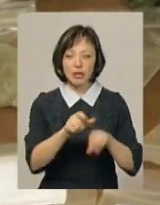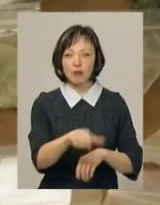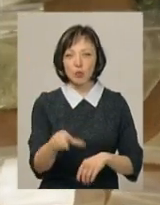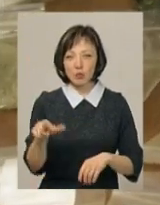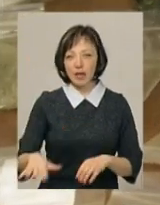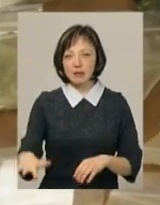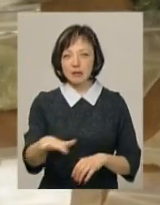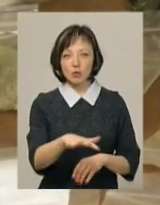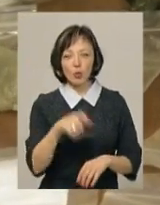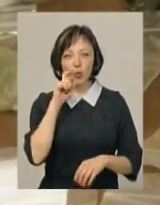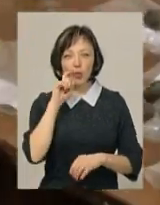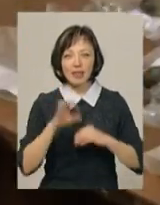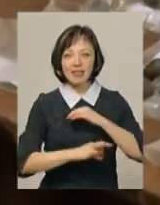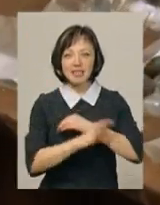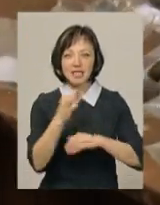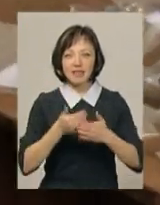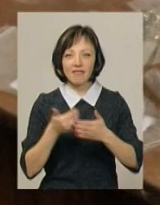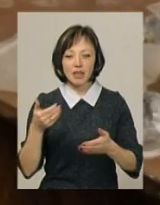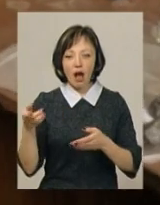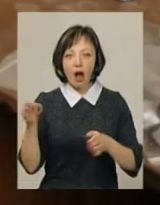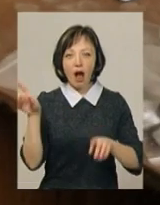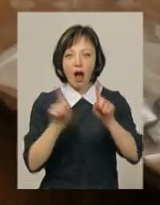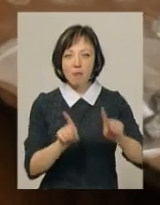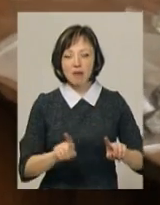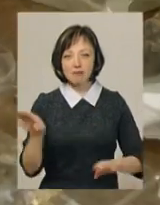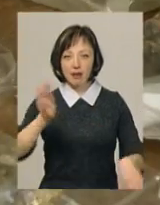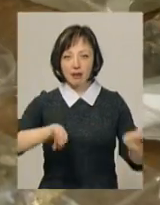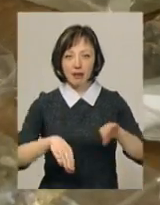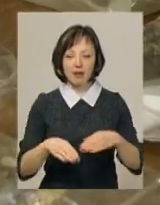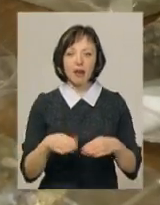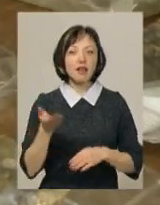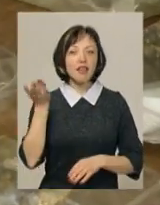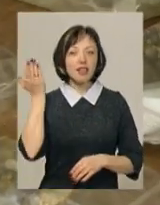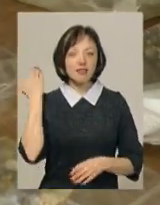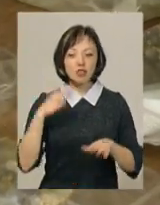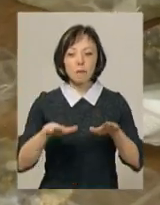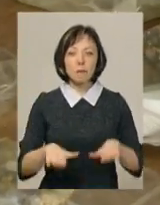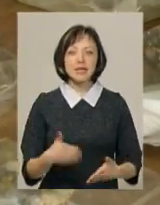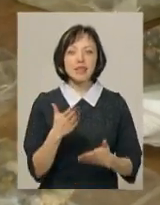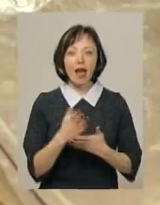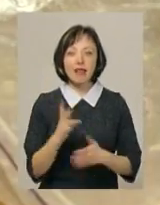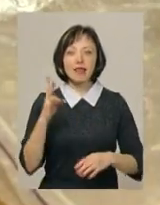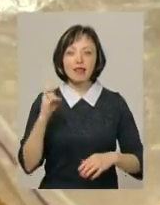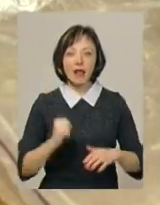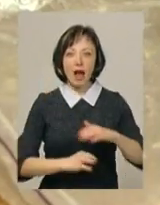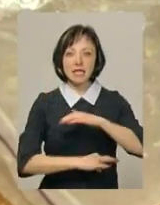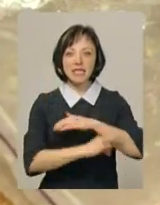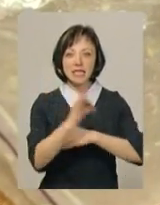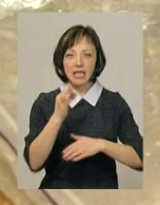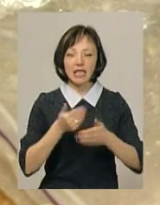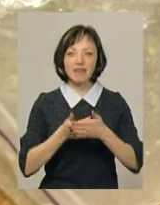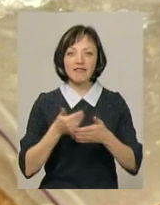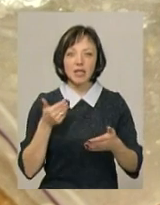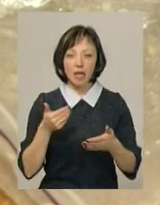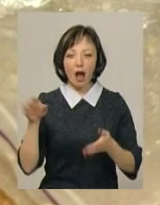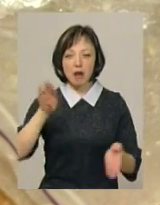на території України на схід від Карпатських гір. Найдавніше місце знаходження на схід від Карпат знайдене на цей